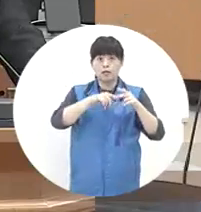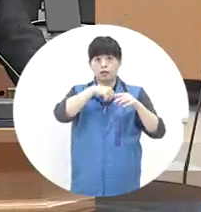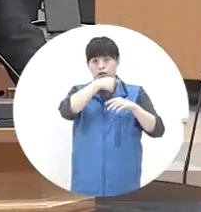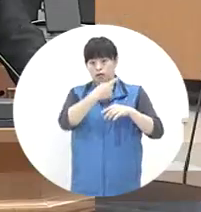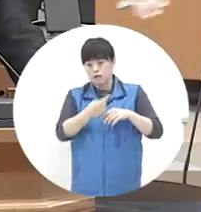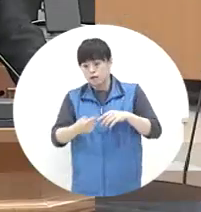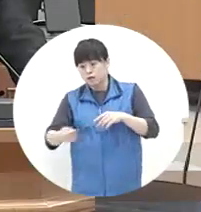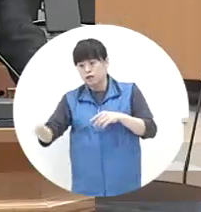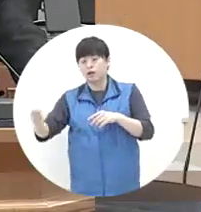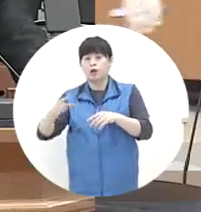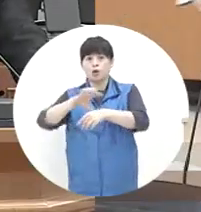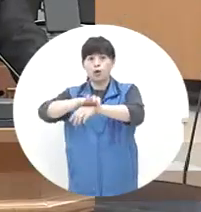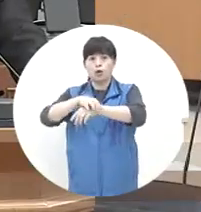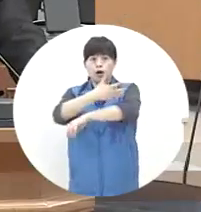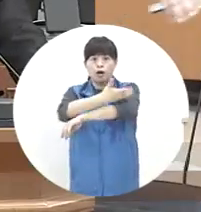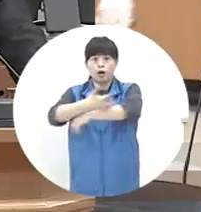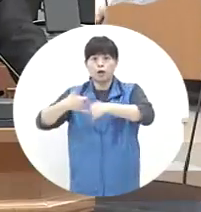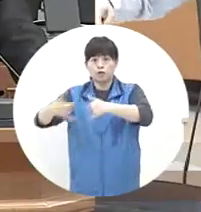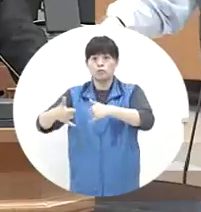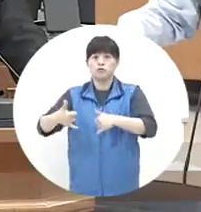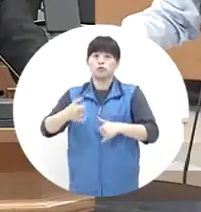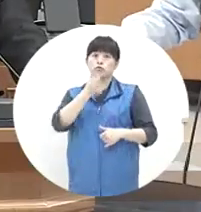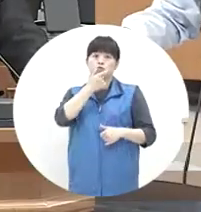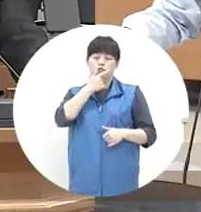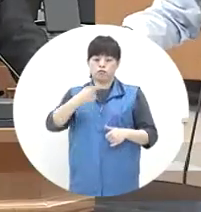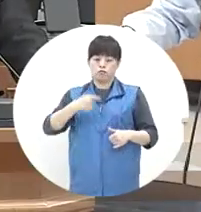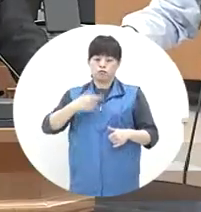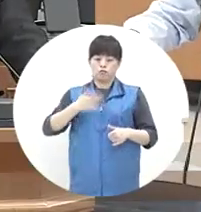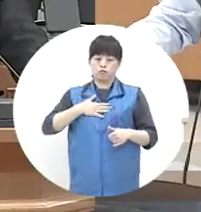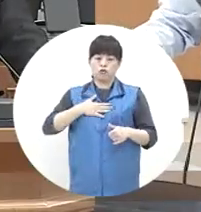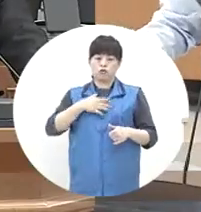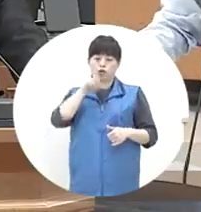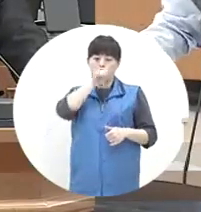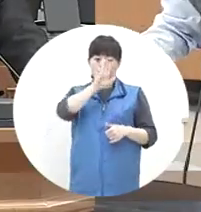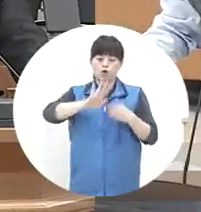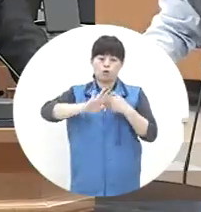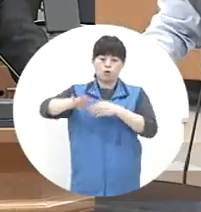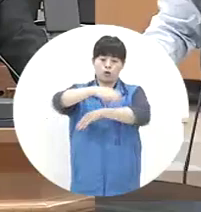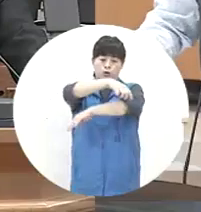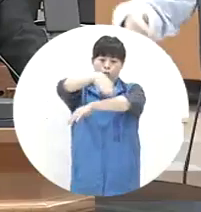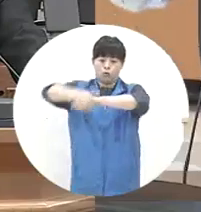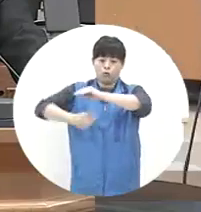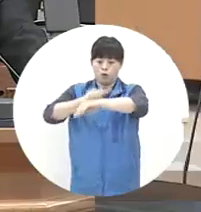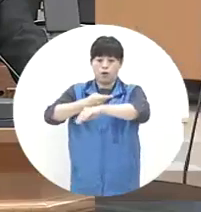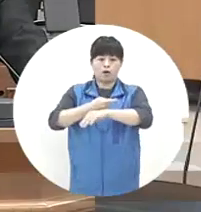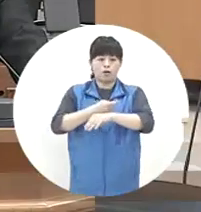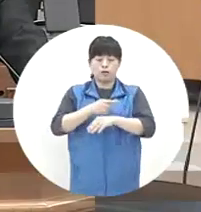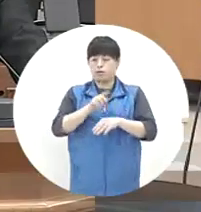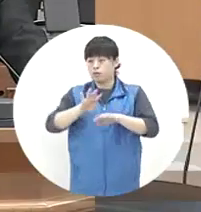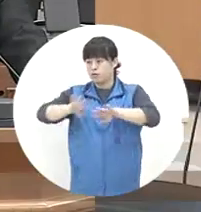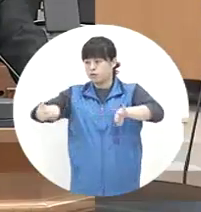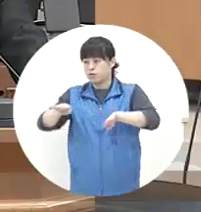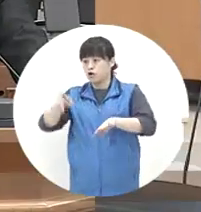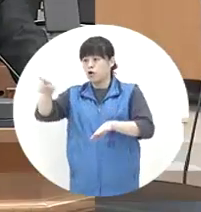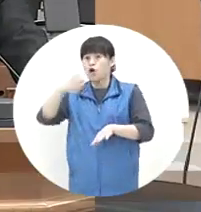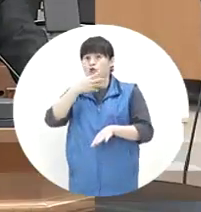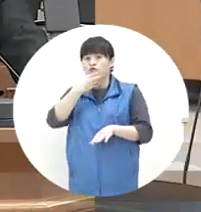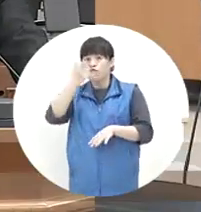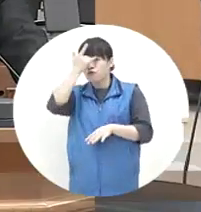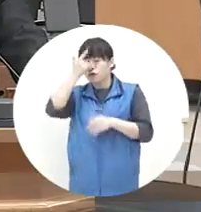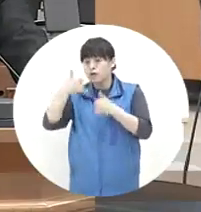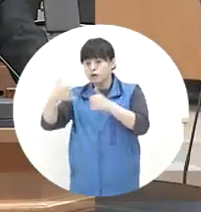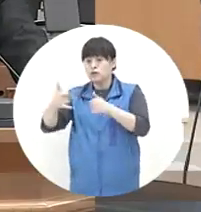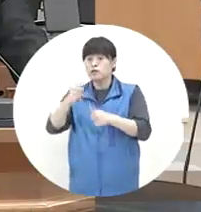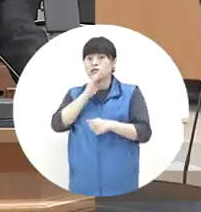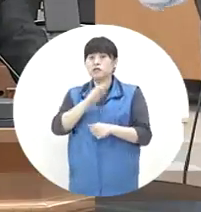接三峡的这一面，下面就等于是我们莺歌的外环道。那接桃园的这一面，我是希望就是福德一路177巷这边，接下